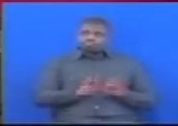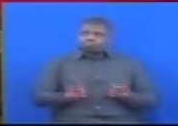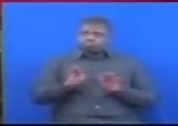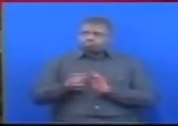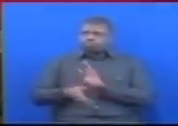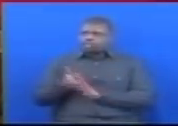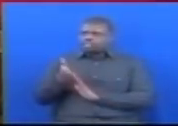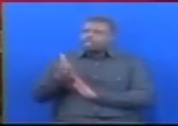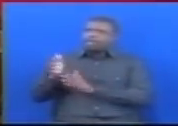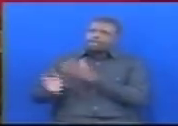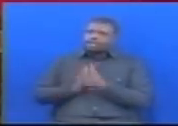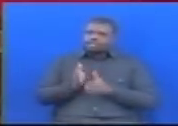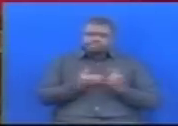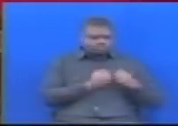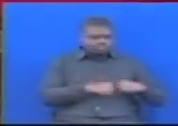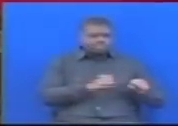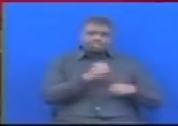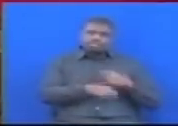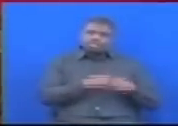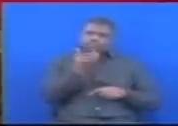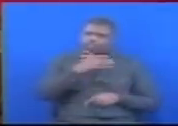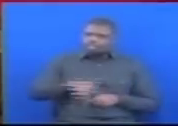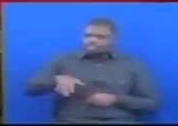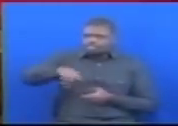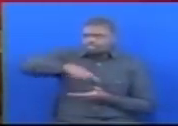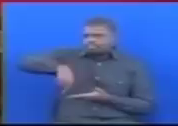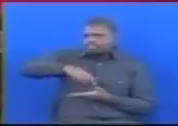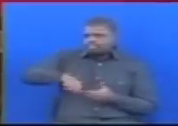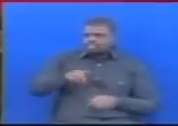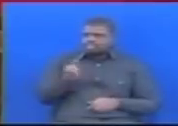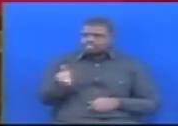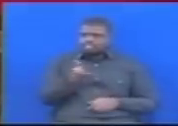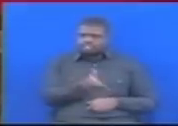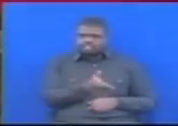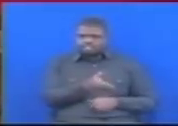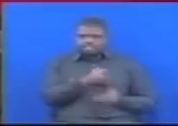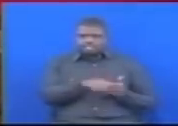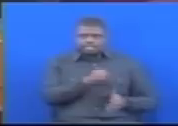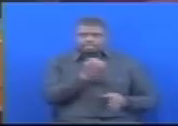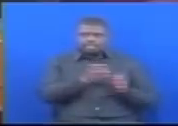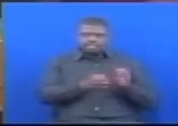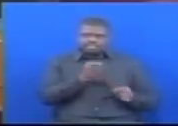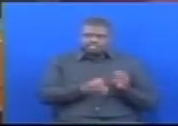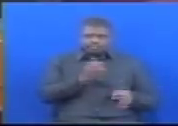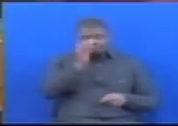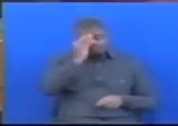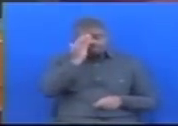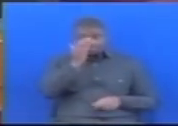kuanza na maandalizi ya utekelezaji wa mradi wa maji katika miji hiyo baada ya gharama halisi kufahamika.